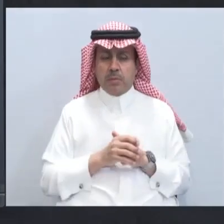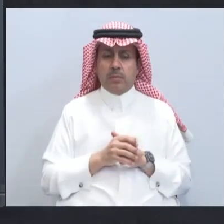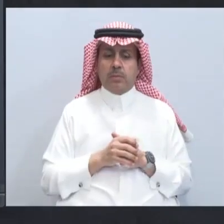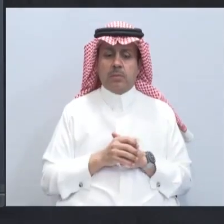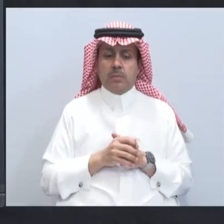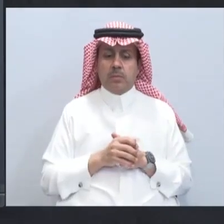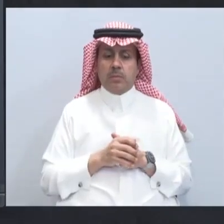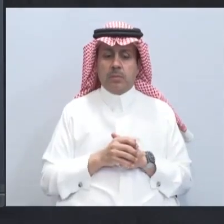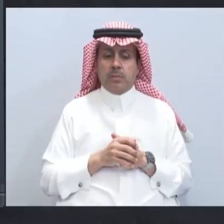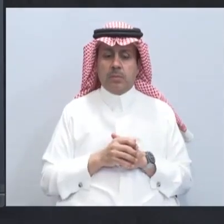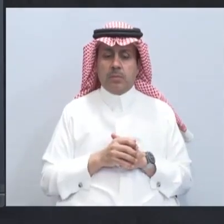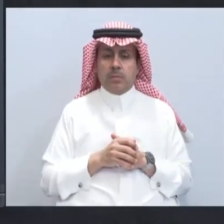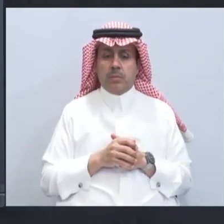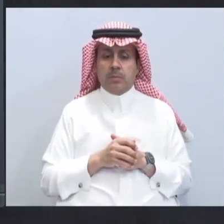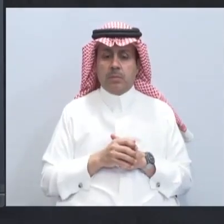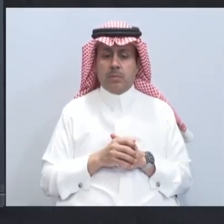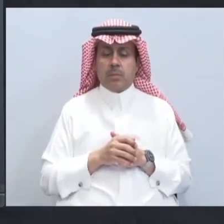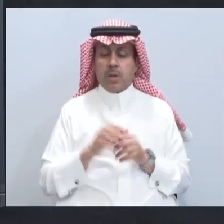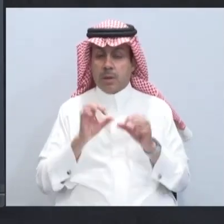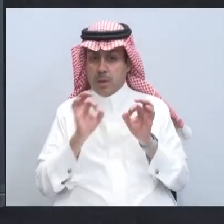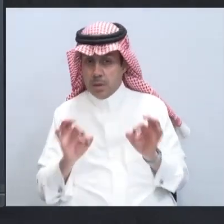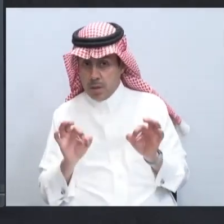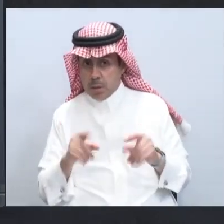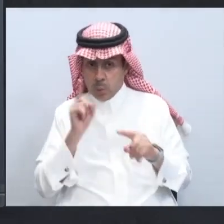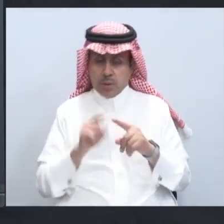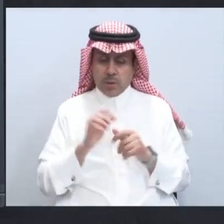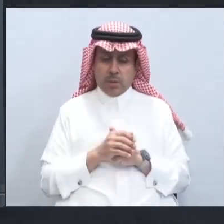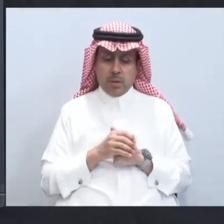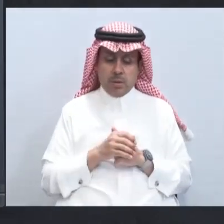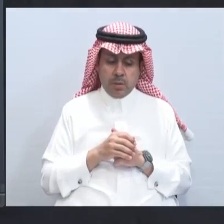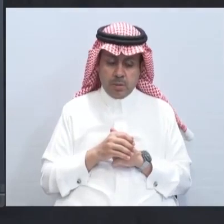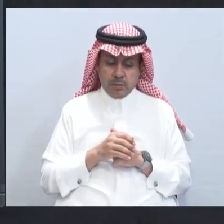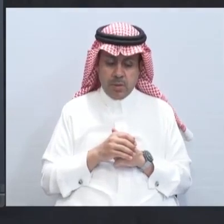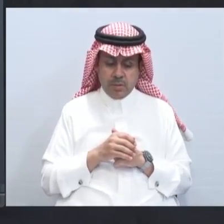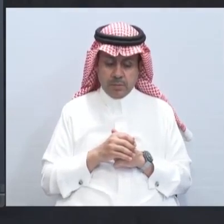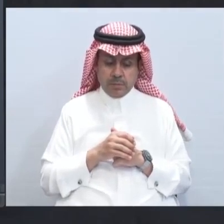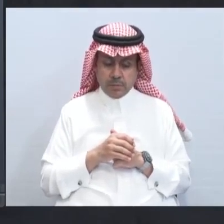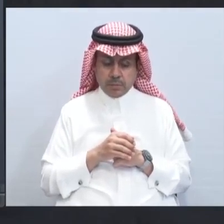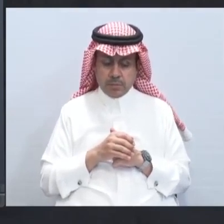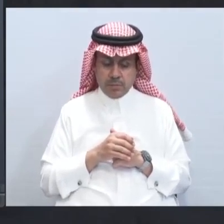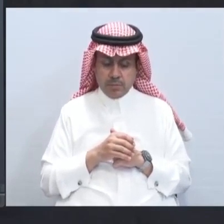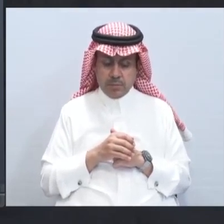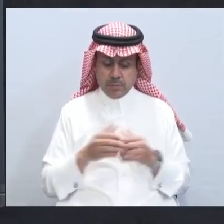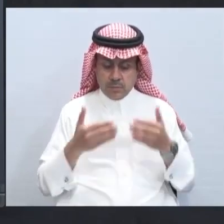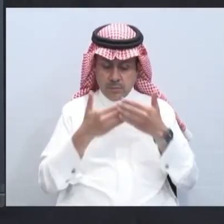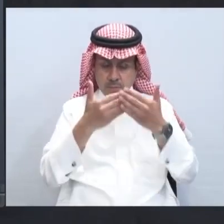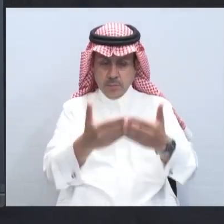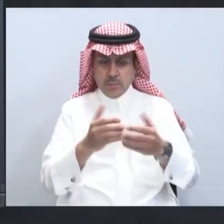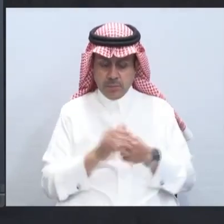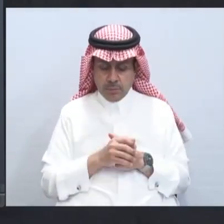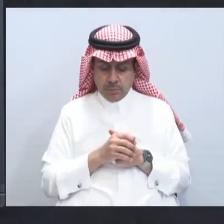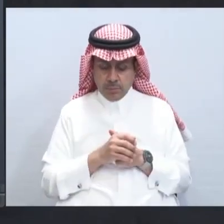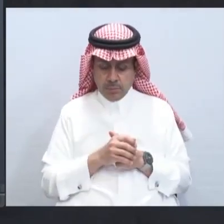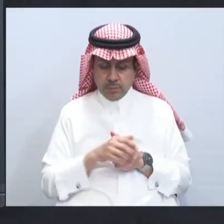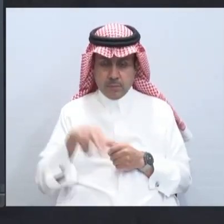في عمليات مثلا الدقه في عمليات السرعه عمليات مثلا مثلا التي تقدمها مثلا